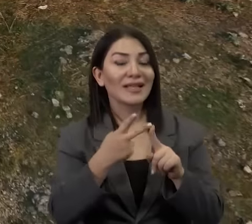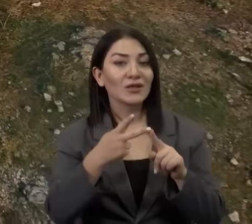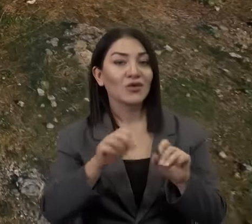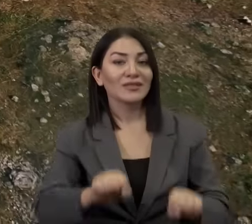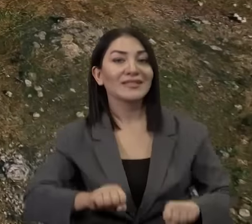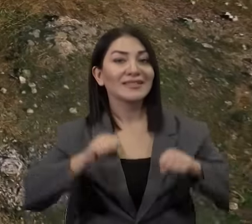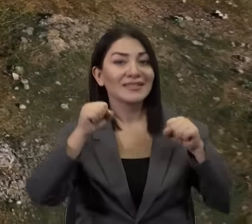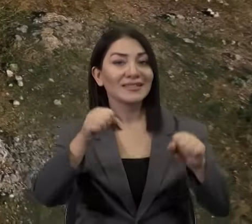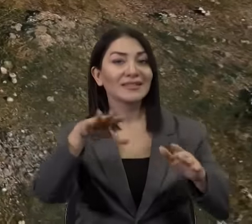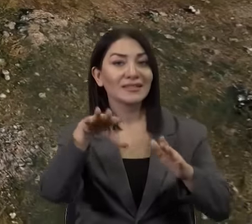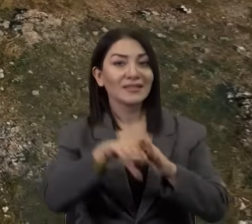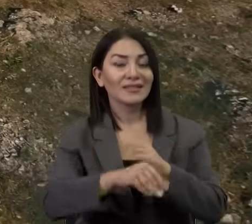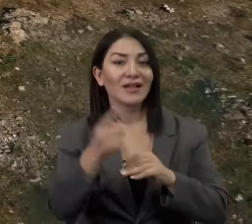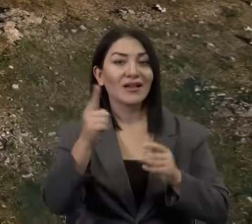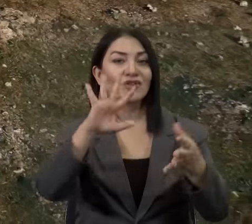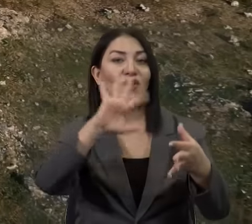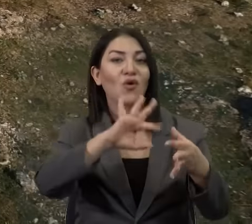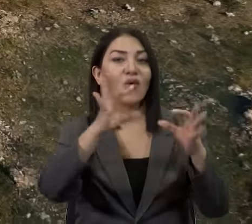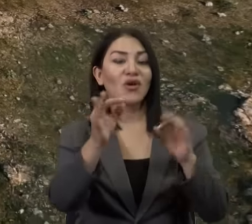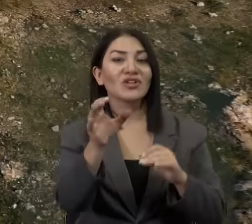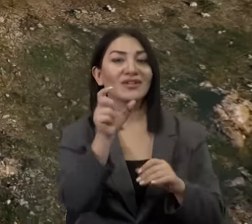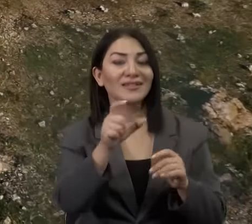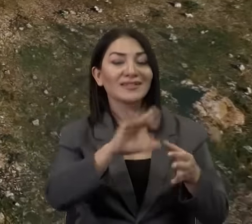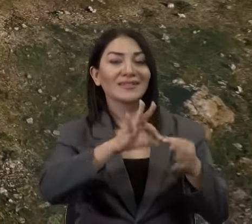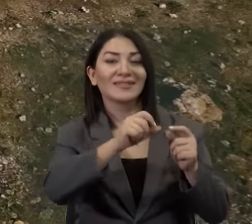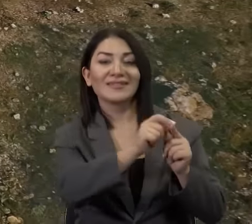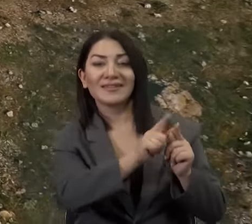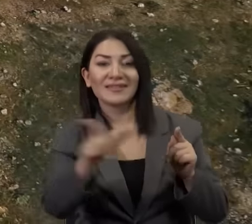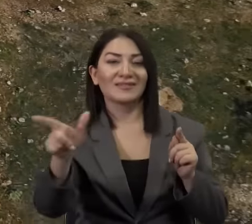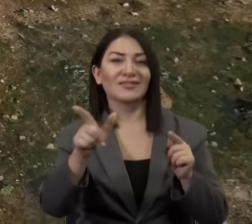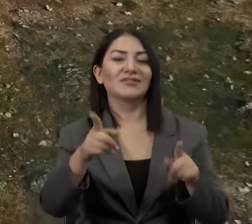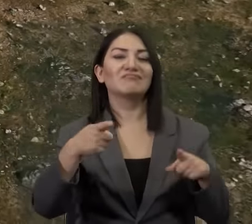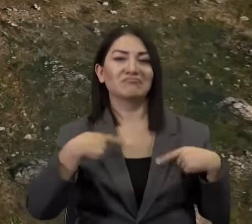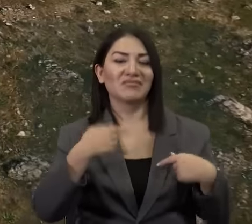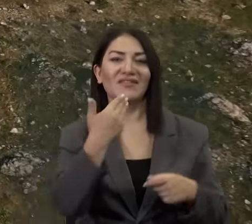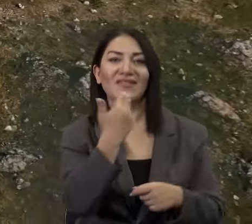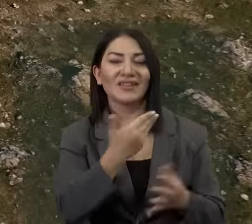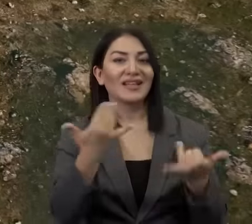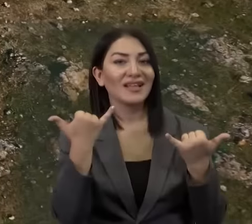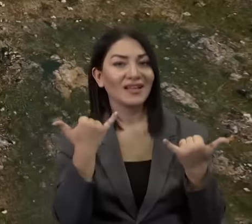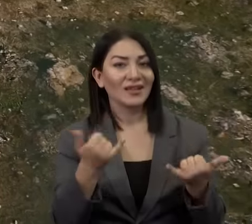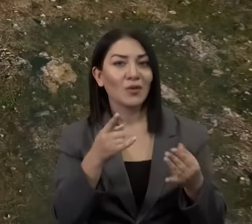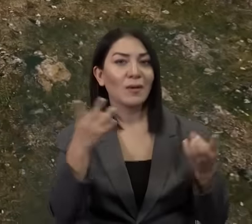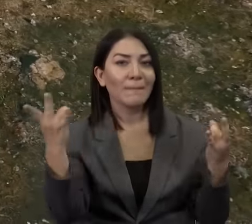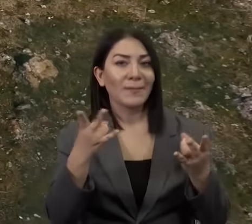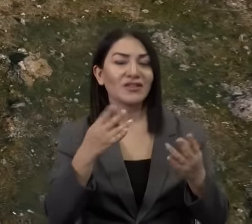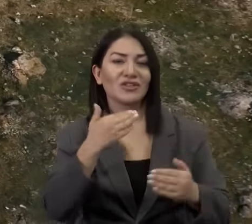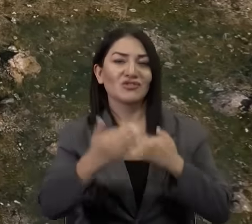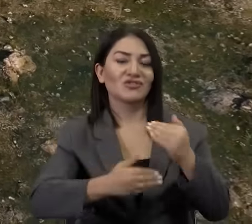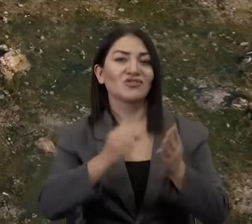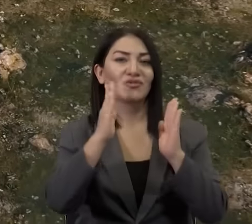գտաք երկրորդ տուփի մեջ, առաջին օղակն է այն շղթայի, որը ձեզ կբերի վերջնական